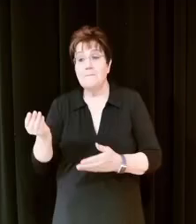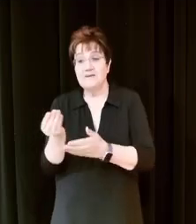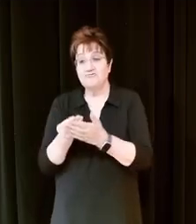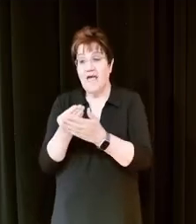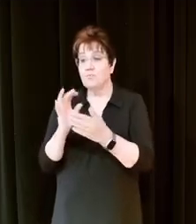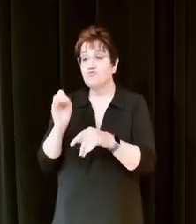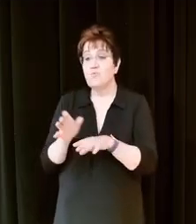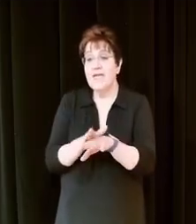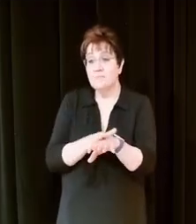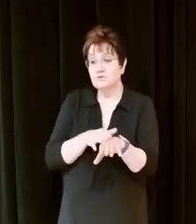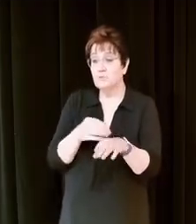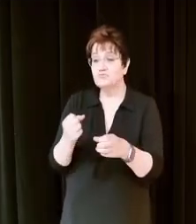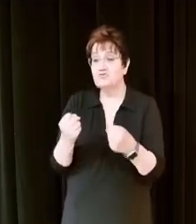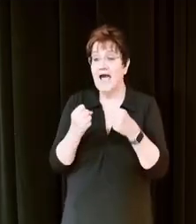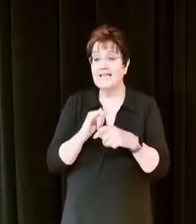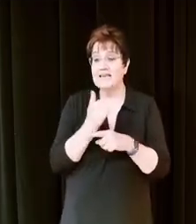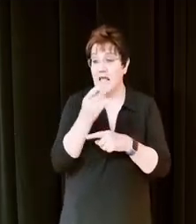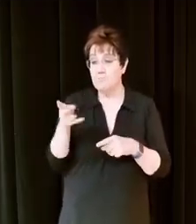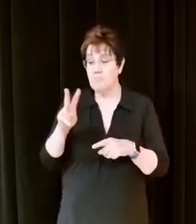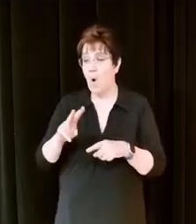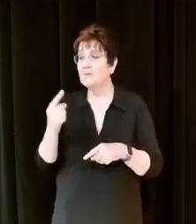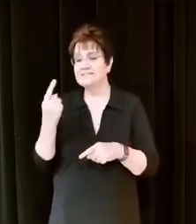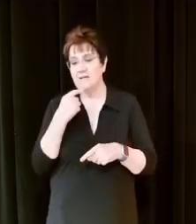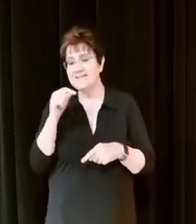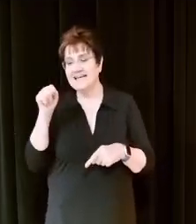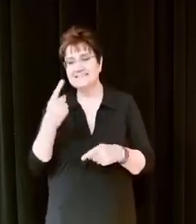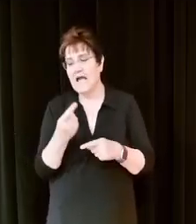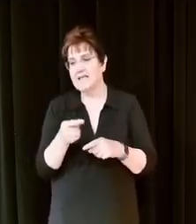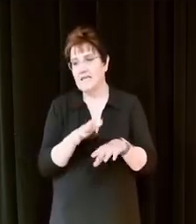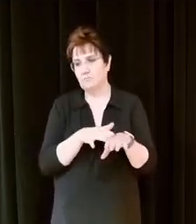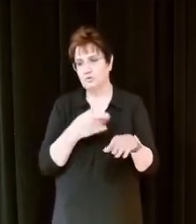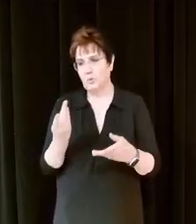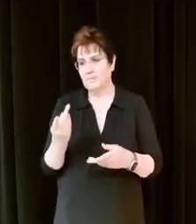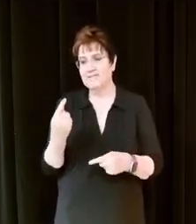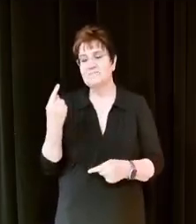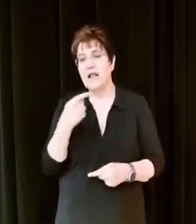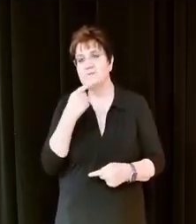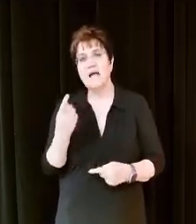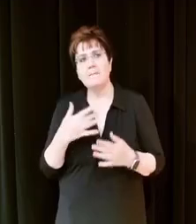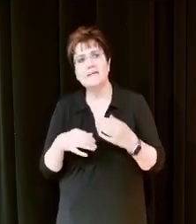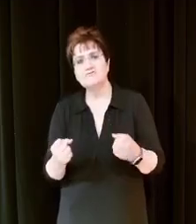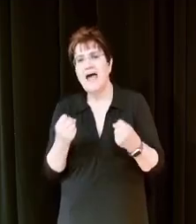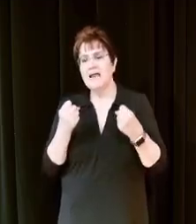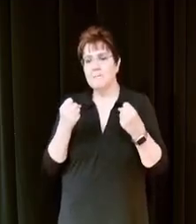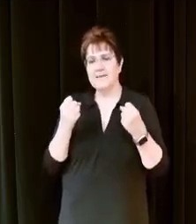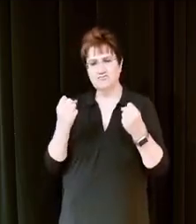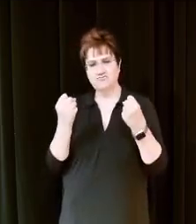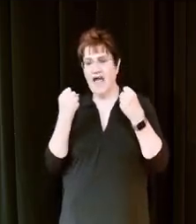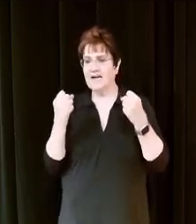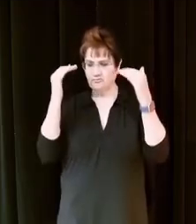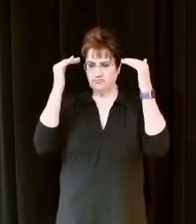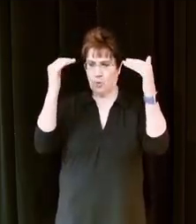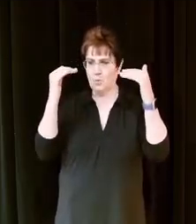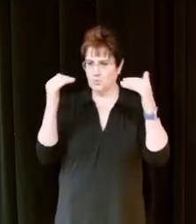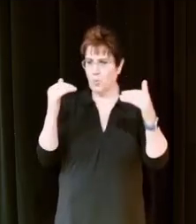diesem starken Gelb-Blau-Kontrast, das hat sie gar nicht so als Emotion erlebt, sondern sie hat viel stärker sozusagen diese Strukturen erlebt,